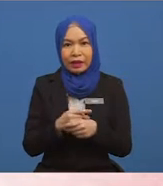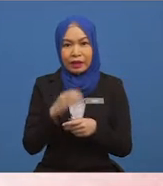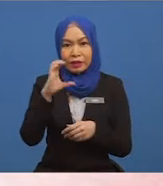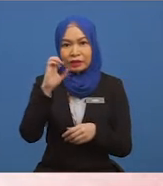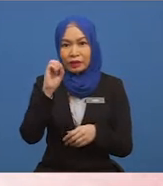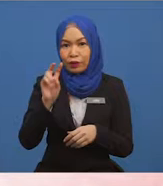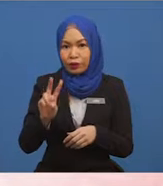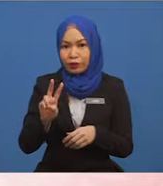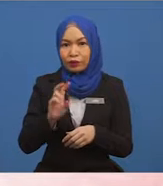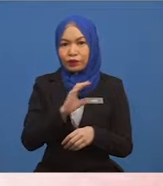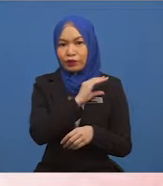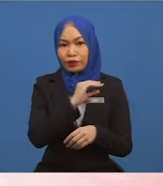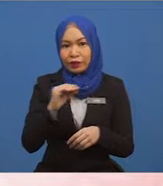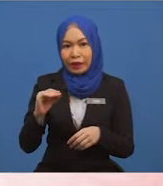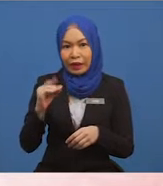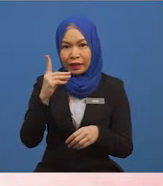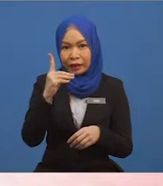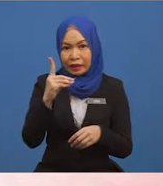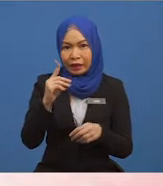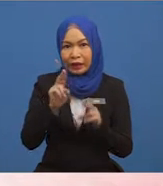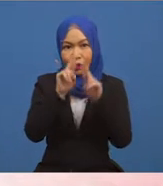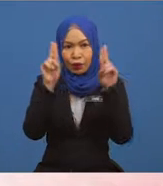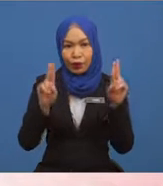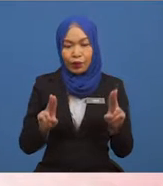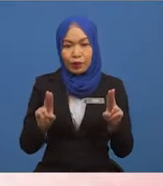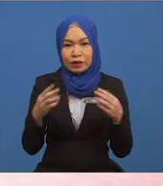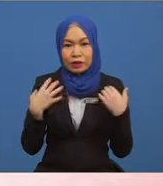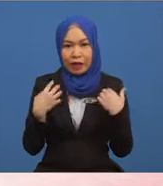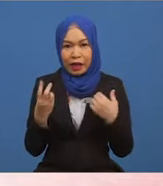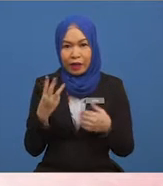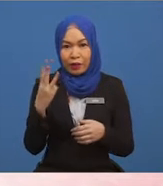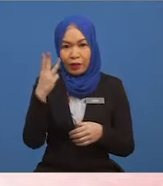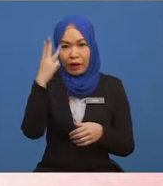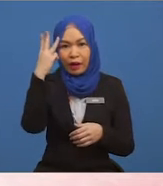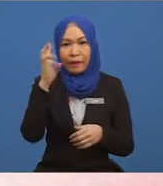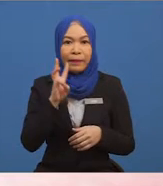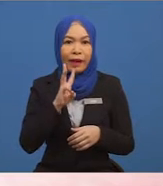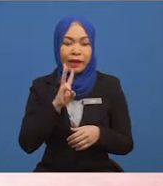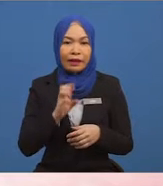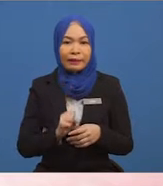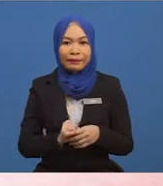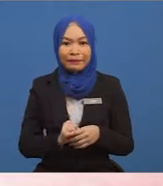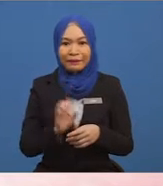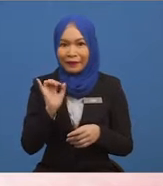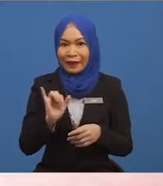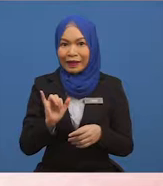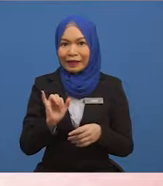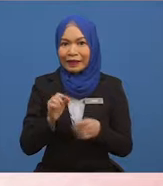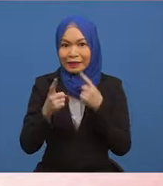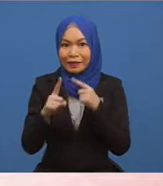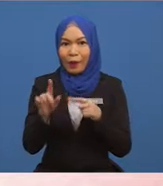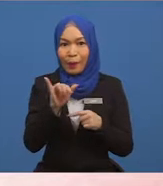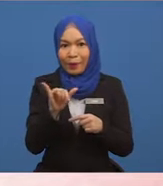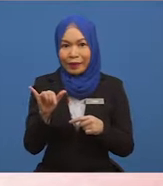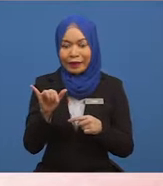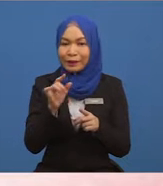Dan D. Menguji kehadiran wap air. Bagus, Wani. Jawapan anda